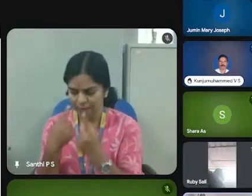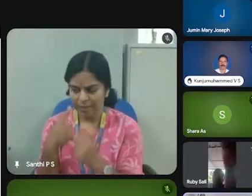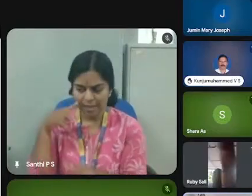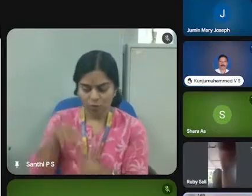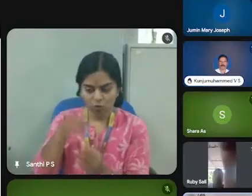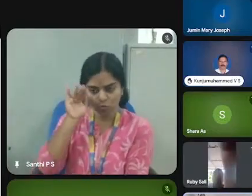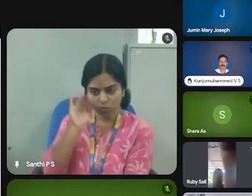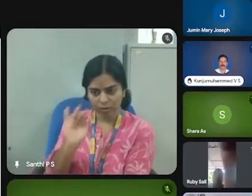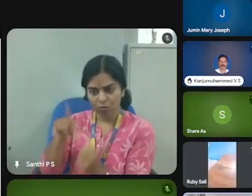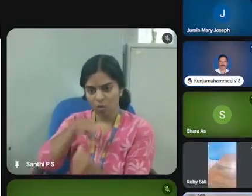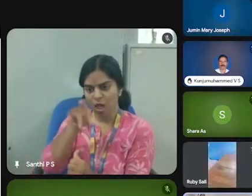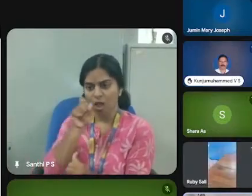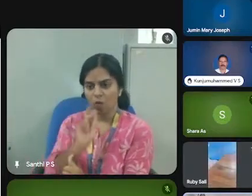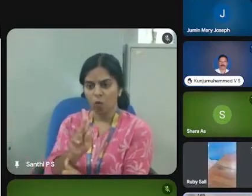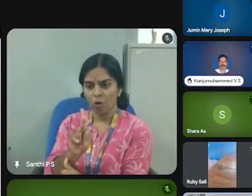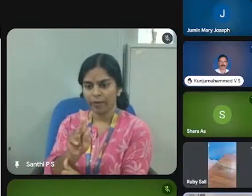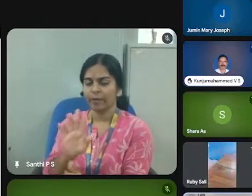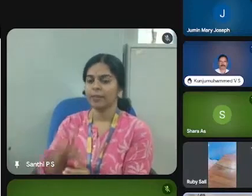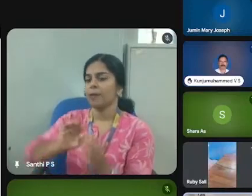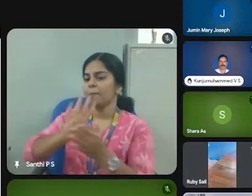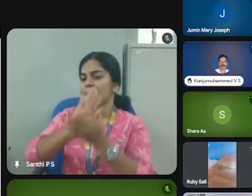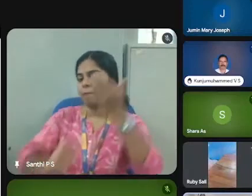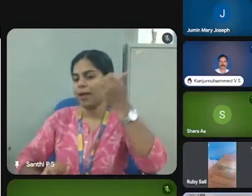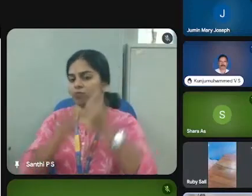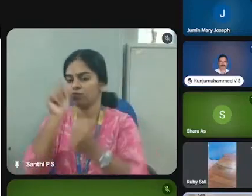ആണോ നോക്കിയിട്ട് വേണം നമ്മൾ ബാക്കിയുള്ള കാര്യങ്ങൾ നമ്മൾ ചെയ്യിപ്പിക്കാൻ.